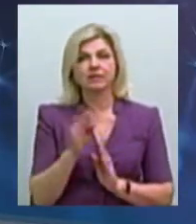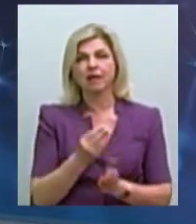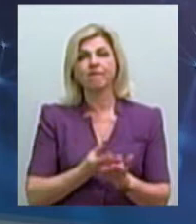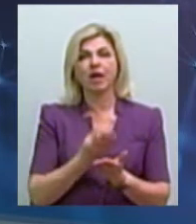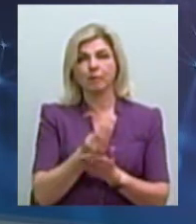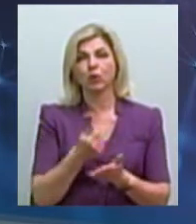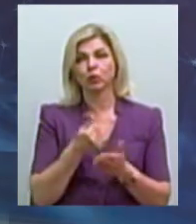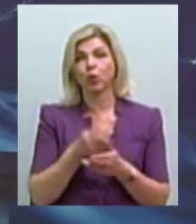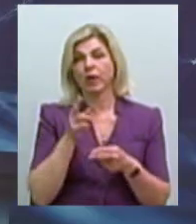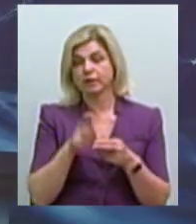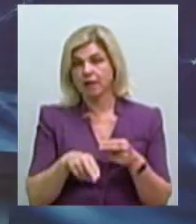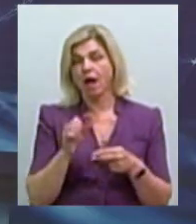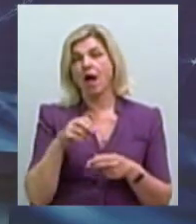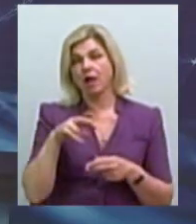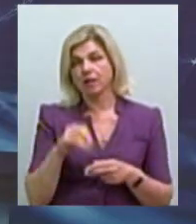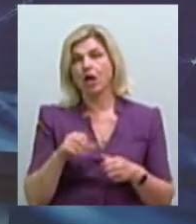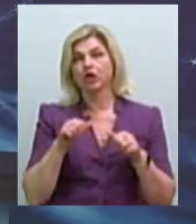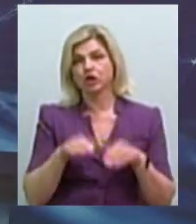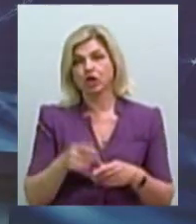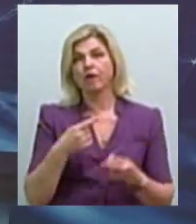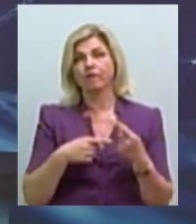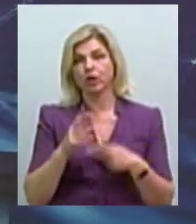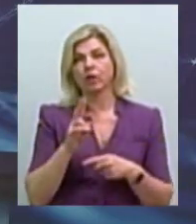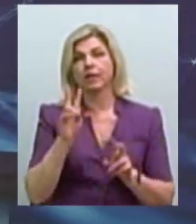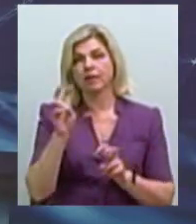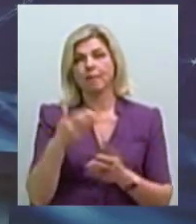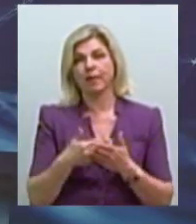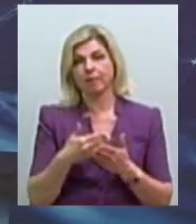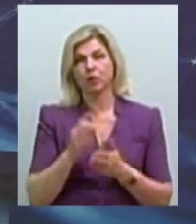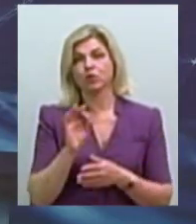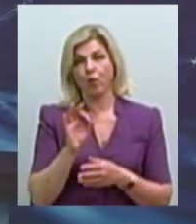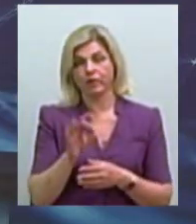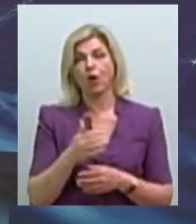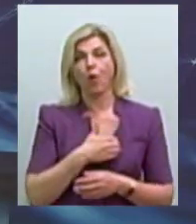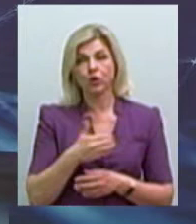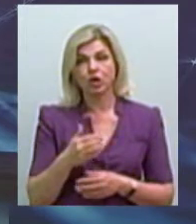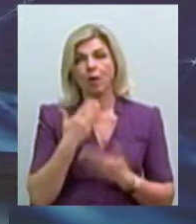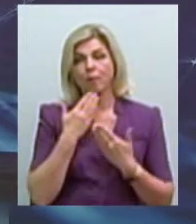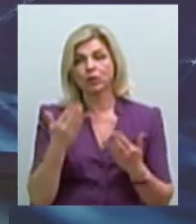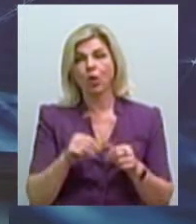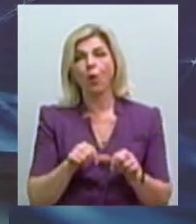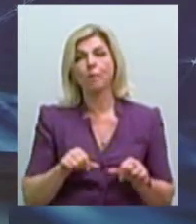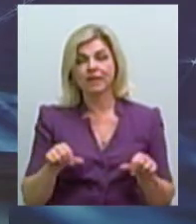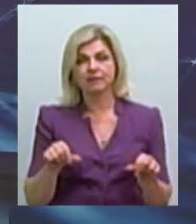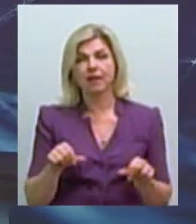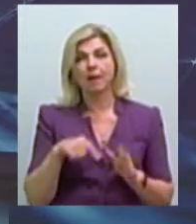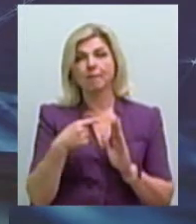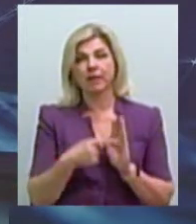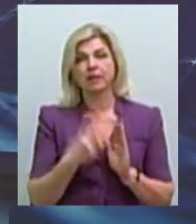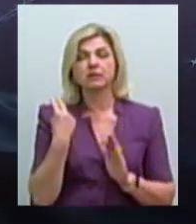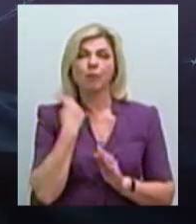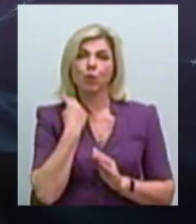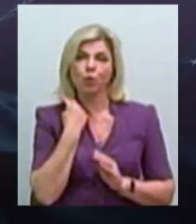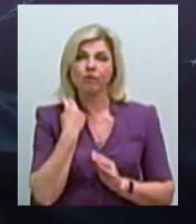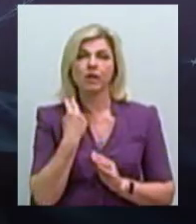кінця, ну, але вирішили повернутися до цієї теми приблизно в жовтні місяці. Хоча на останній комісії з питань заборгованості